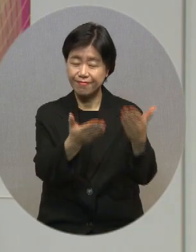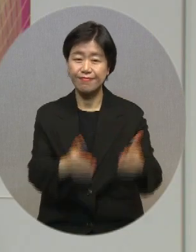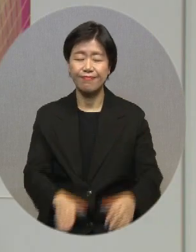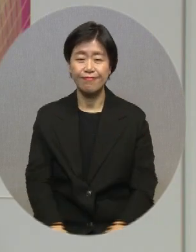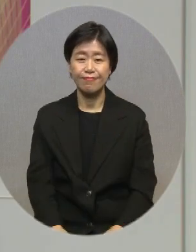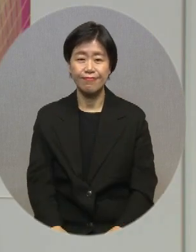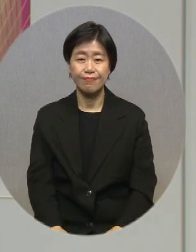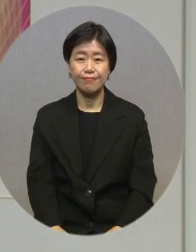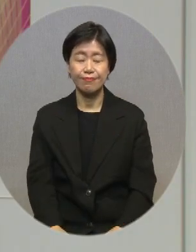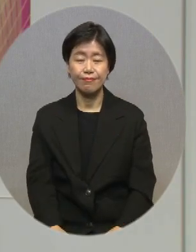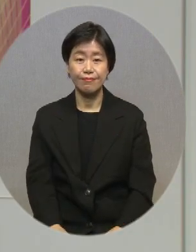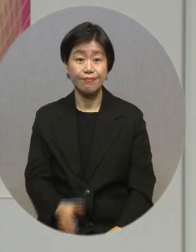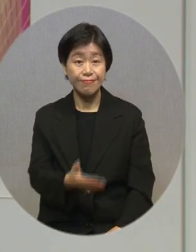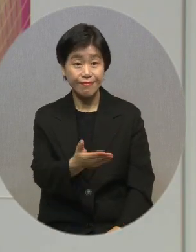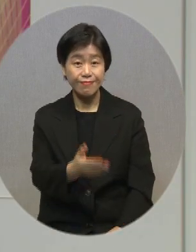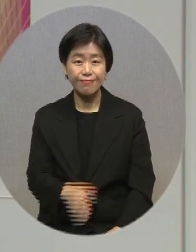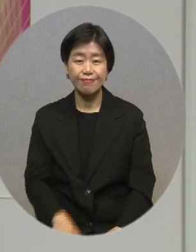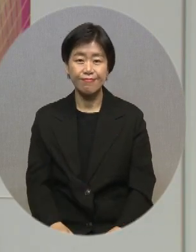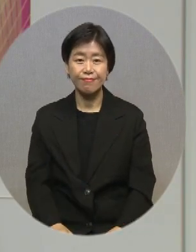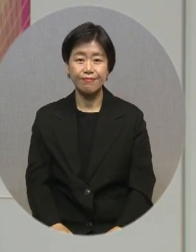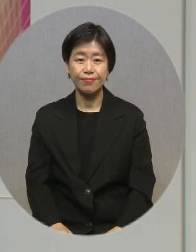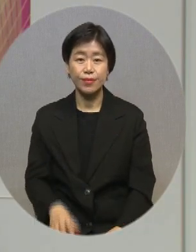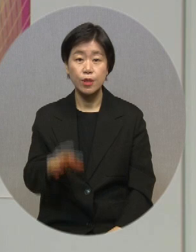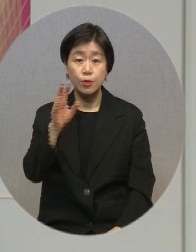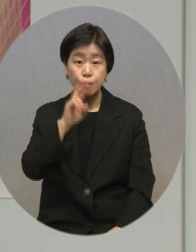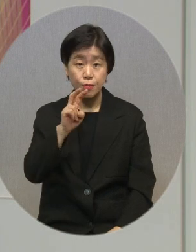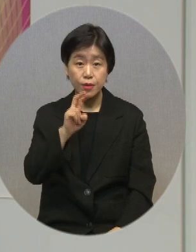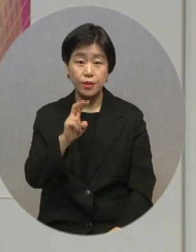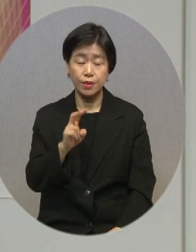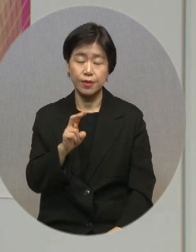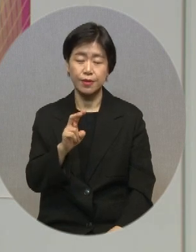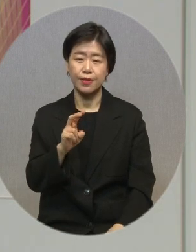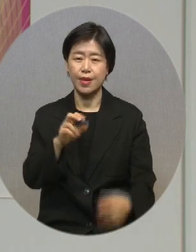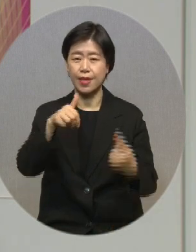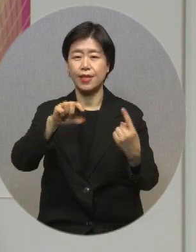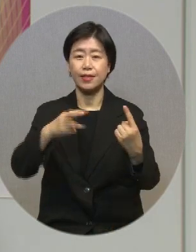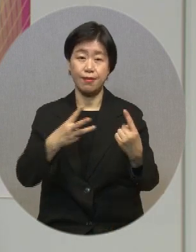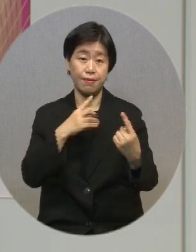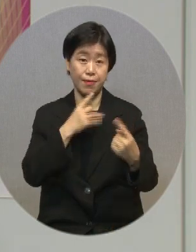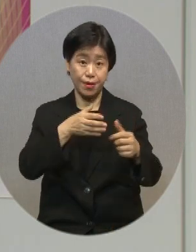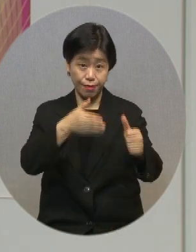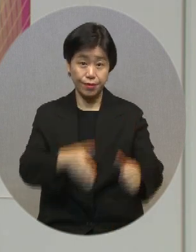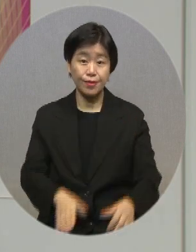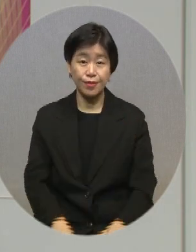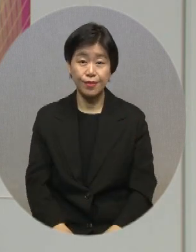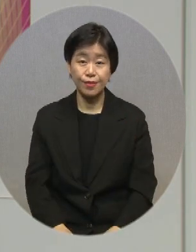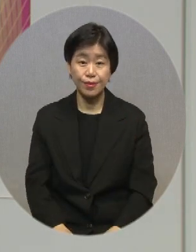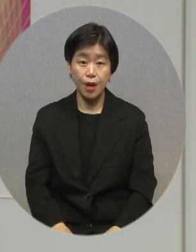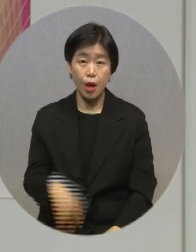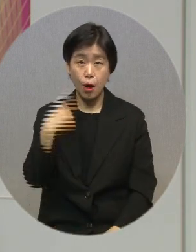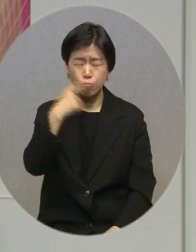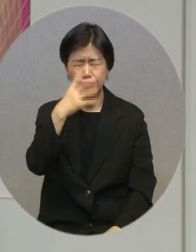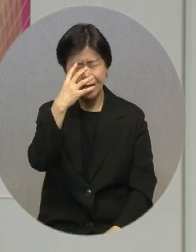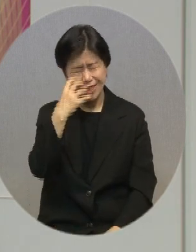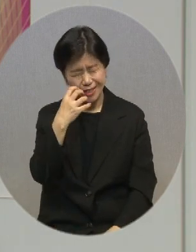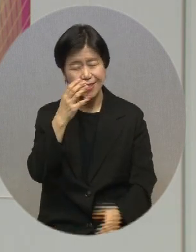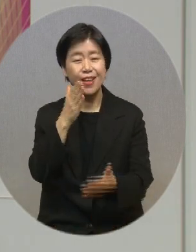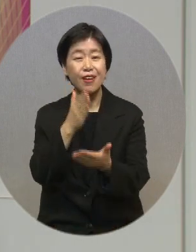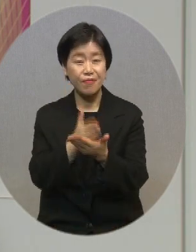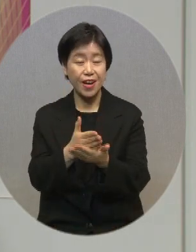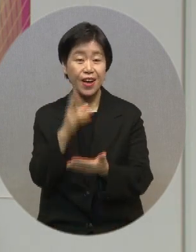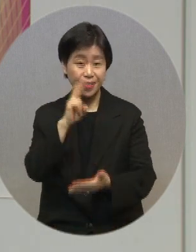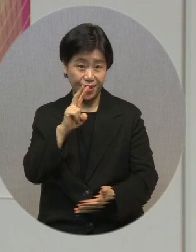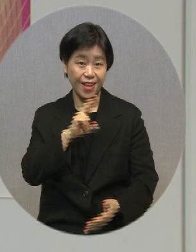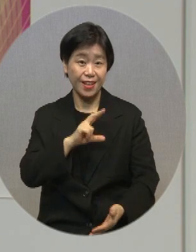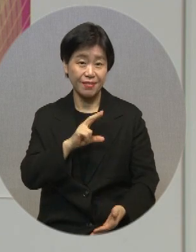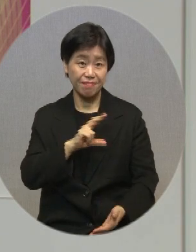우리 노아양 네. 네, 오늘 준비한 노래 1절만 듣겠습니다. 컬트 네. 삼총사의 얼굴